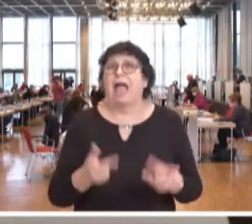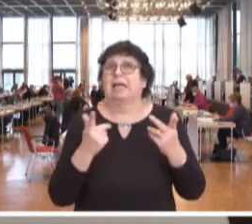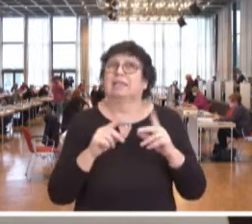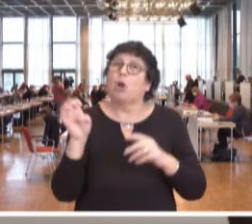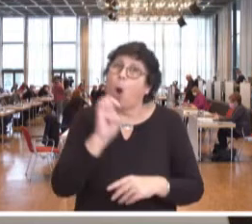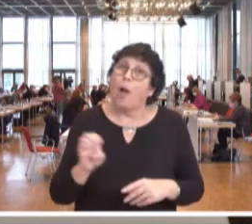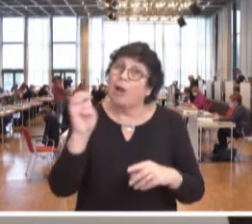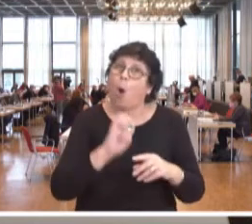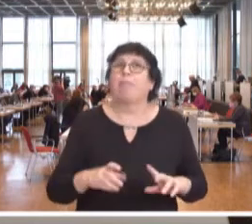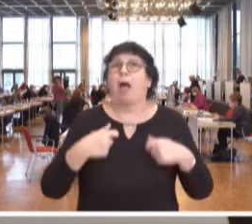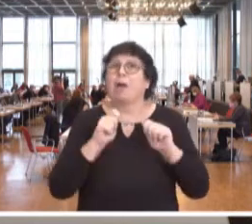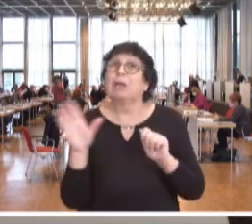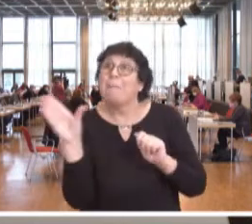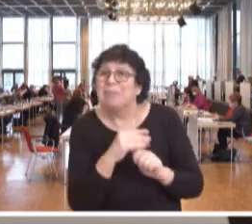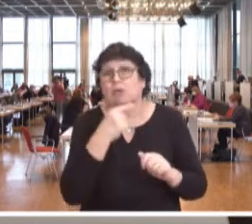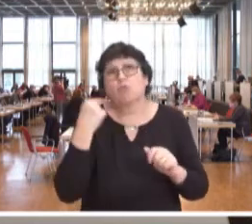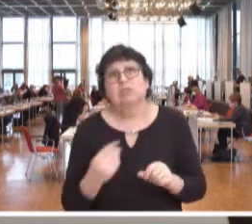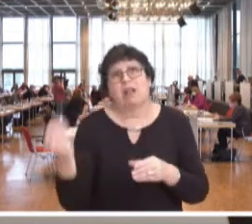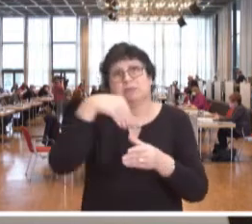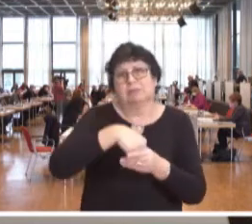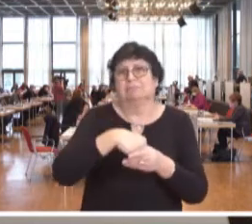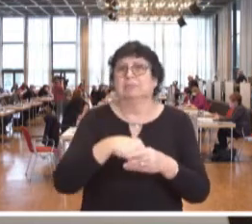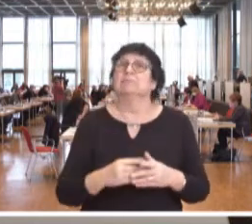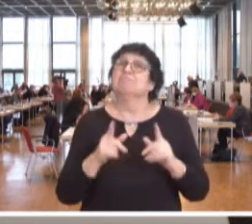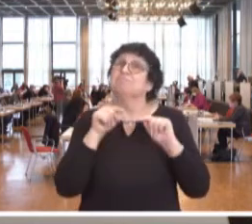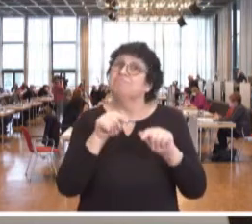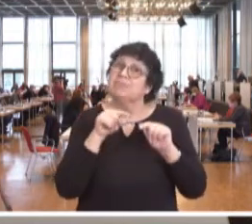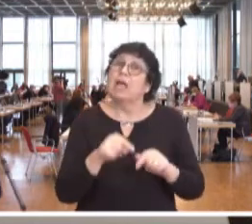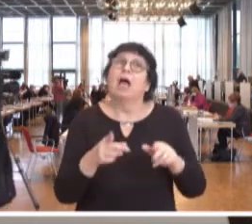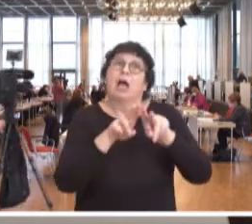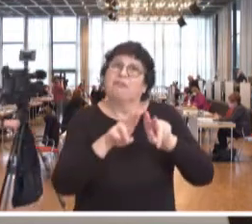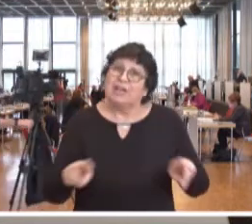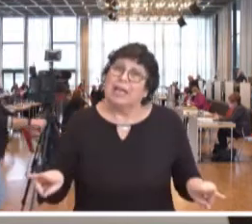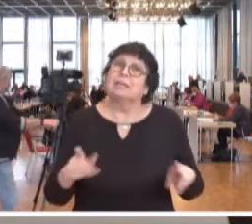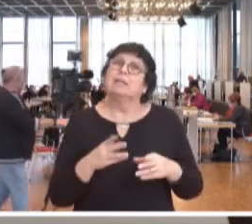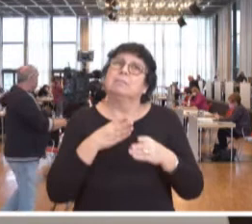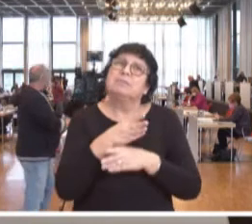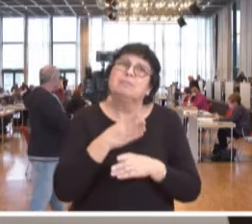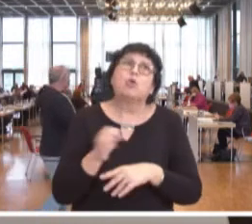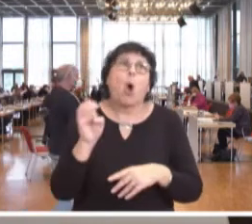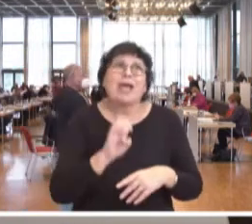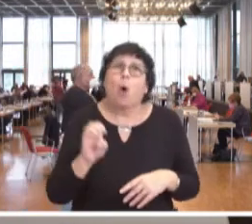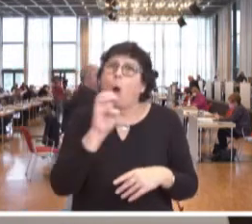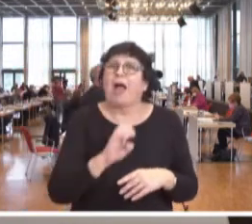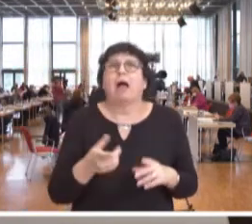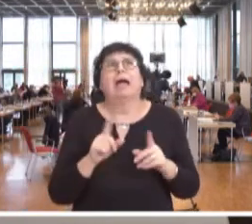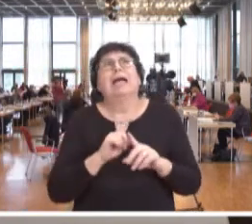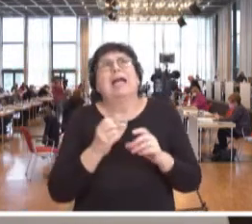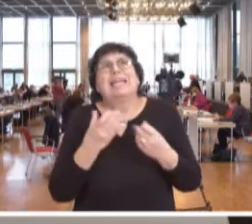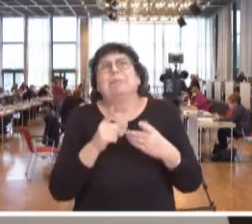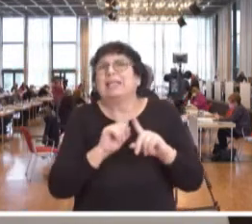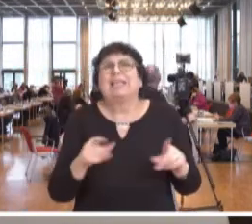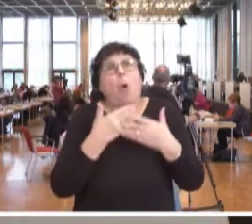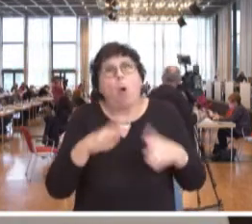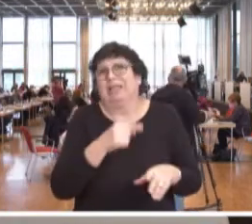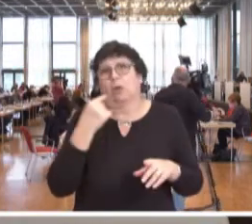unter Einschluss Russlands. Und ich kann denen nur beipflichten, die hier gesagt haben, Frieden gibt es in Europa nicht gegen, sondern nur mit Russland. Was